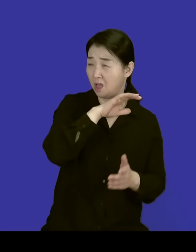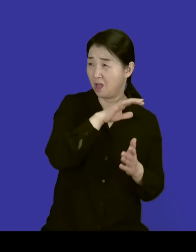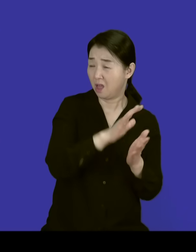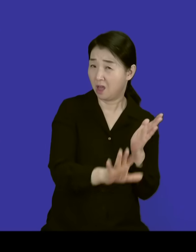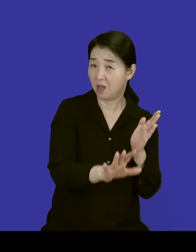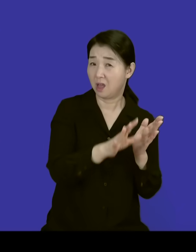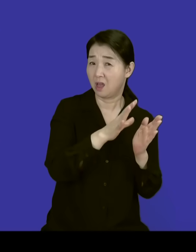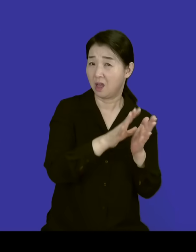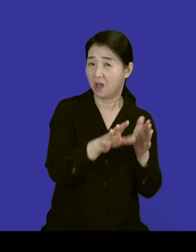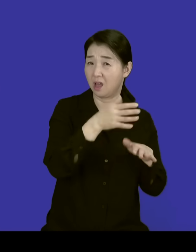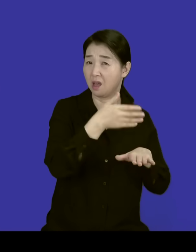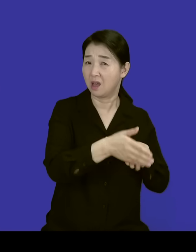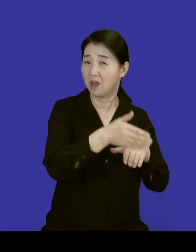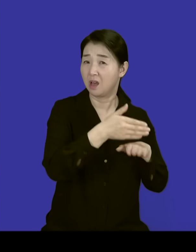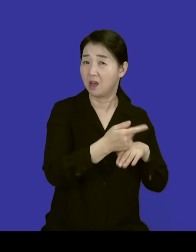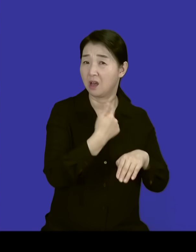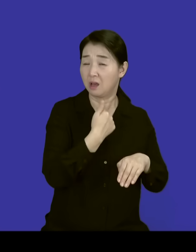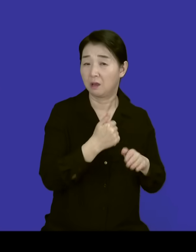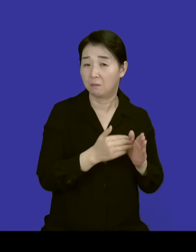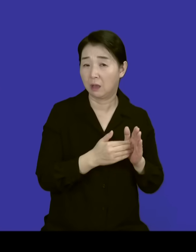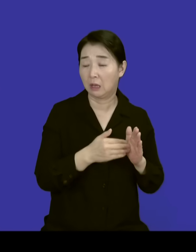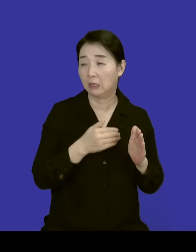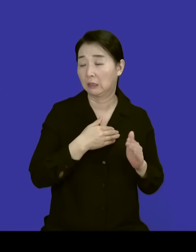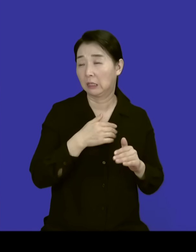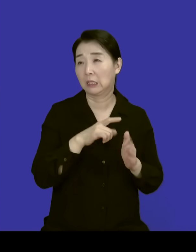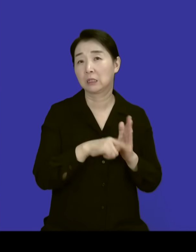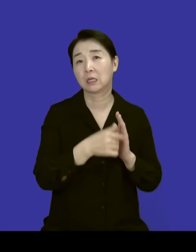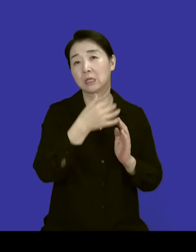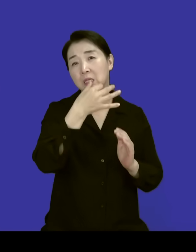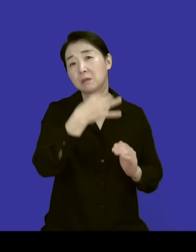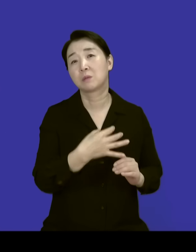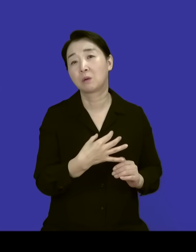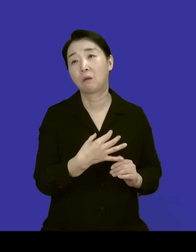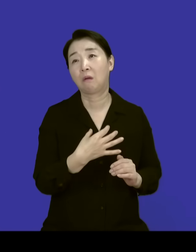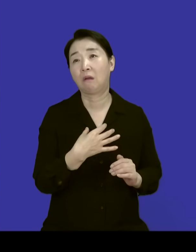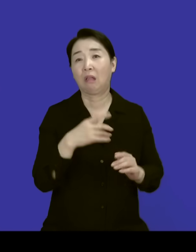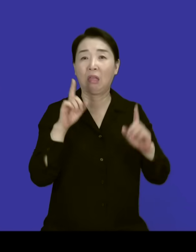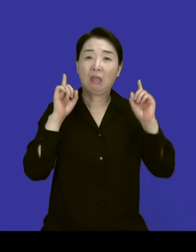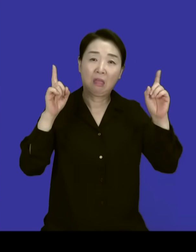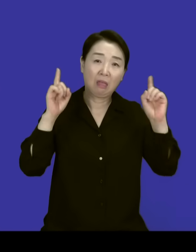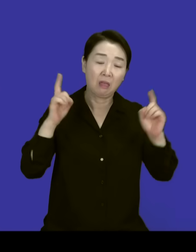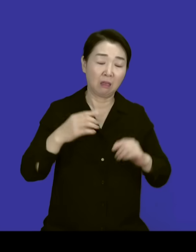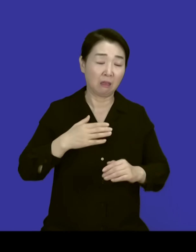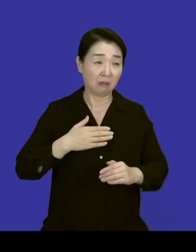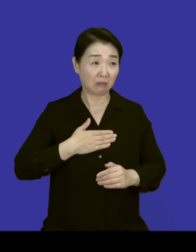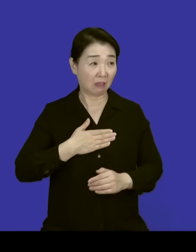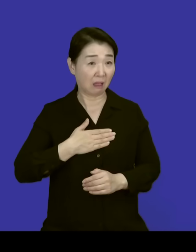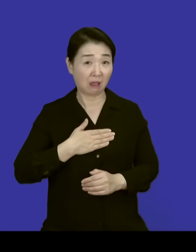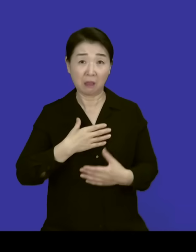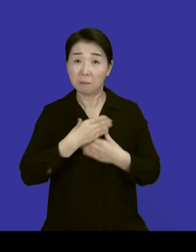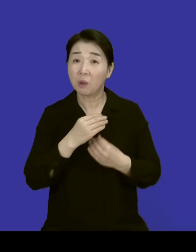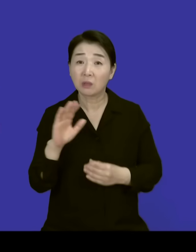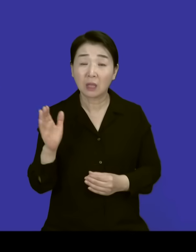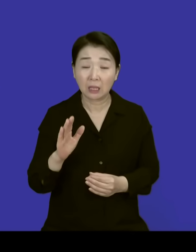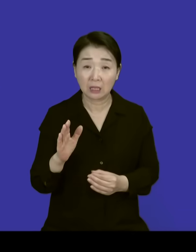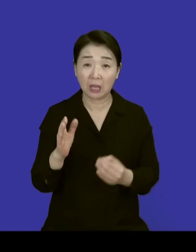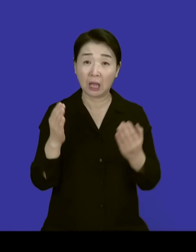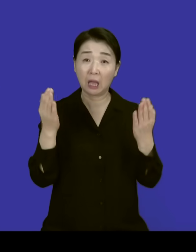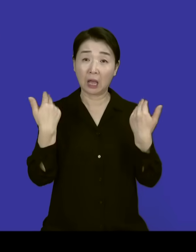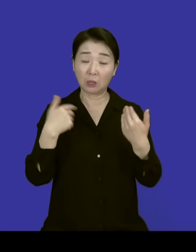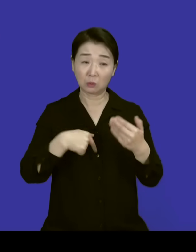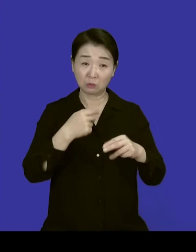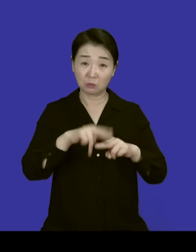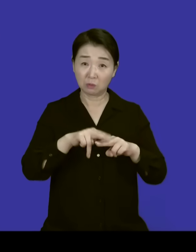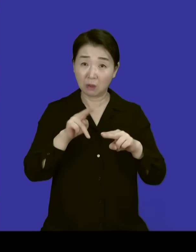저도 너무 이제 힘들었겠죠 그게 그 시간이. 네. 저라고 이제 마음 편했겠어요. 학교도 그만두고 네. 친구들은 학교 가는 친구들이 있고 그렇죠,